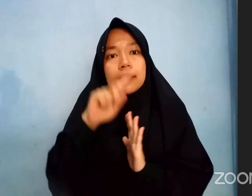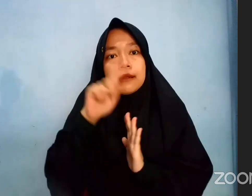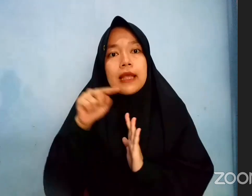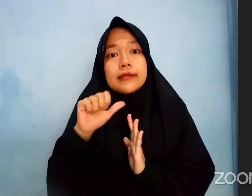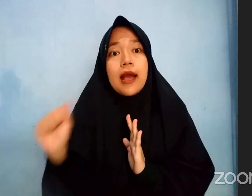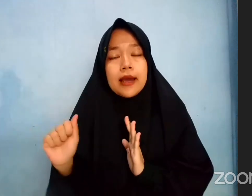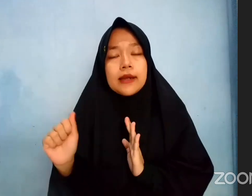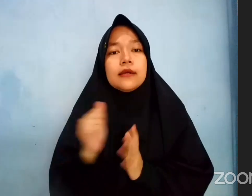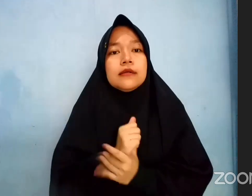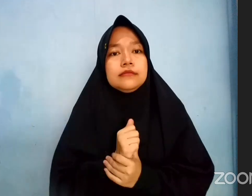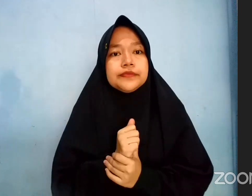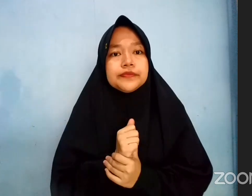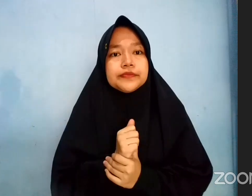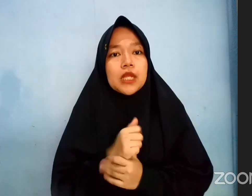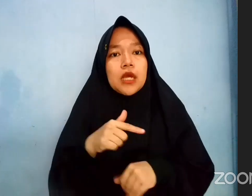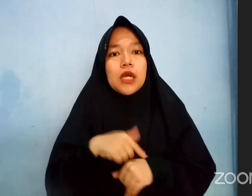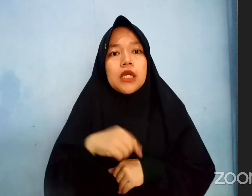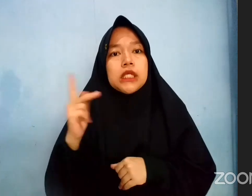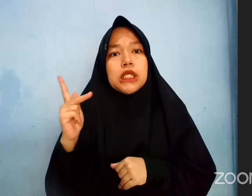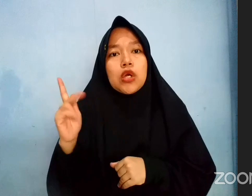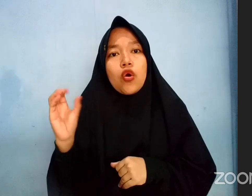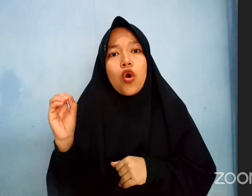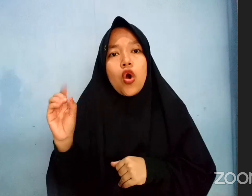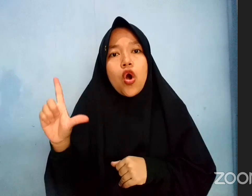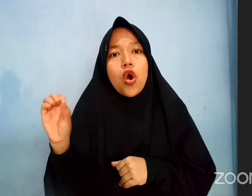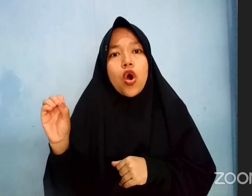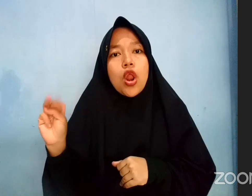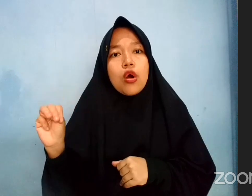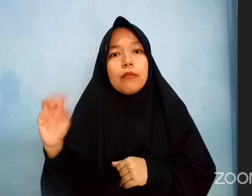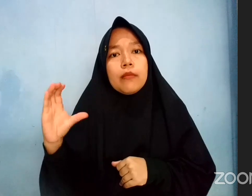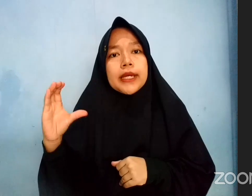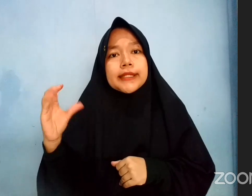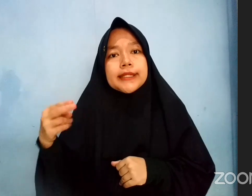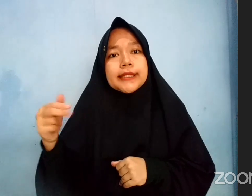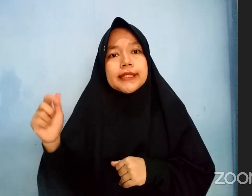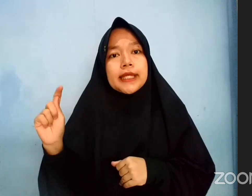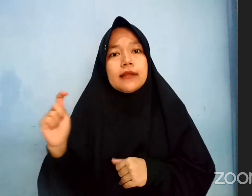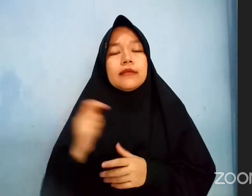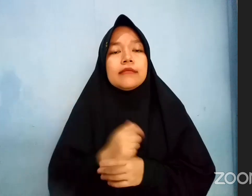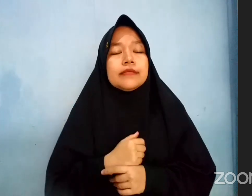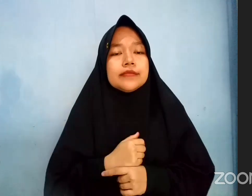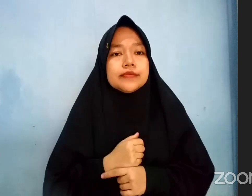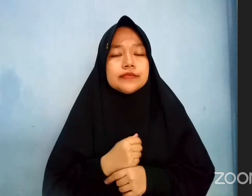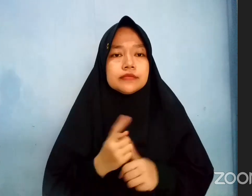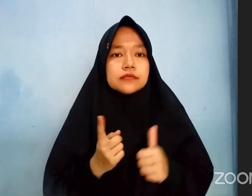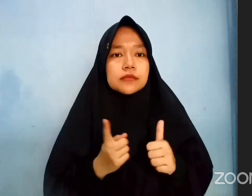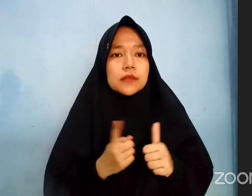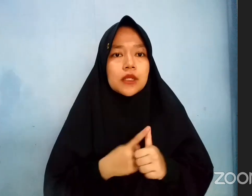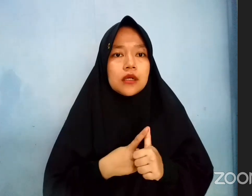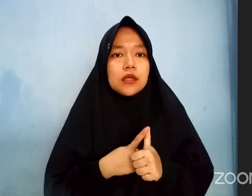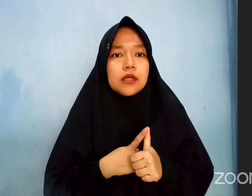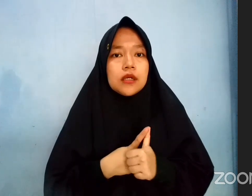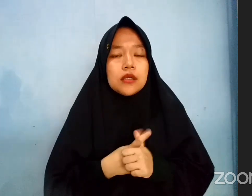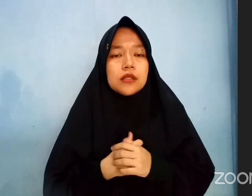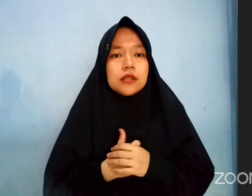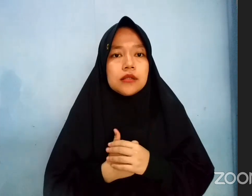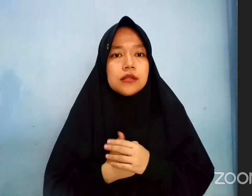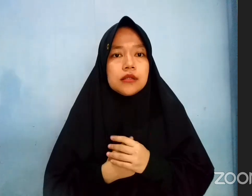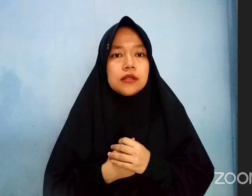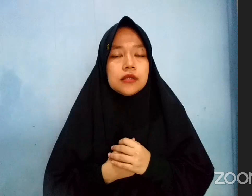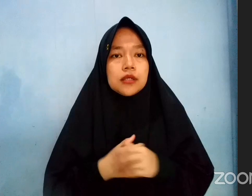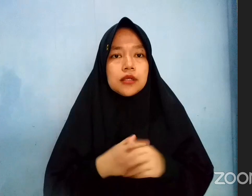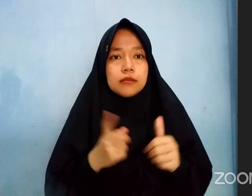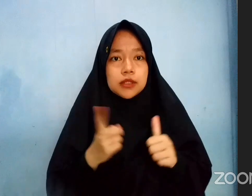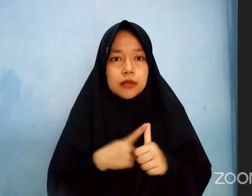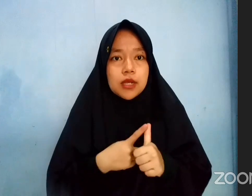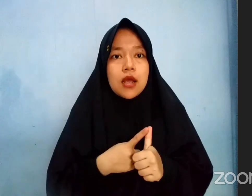pertanyaan ibu di kolom chat dan beberapa juga sudah dijawab cuman ada beberapa ini saya ada dari